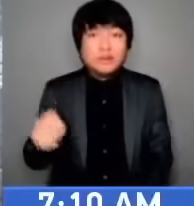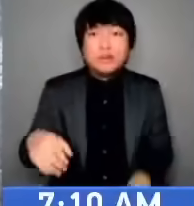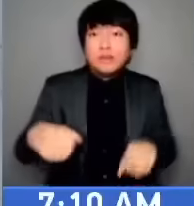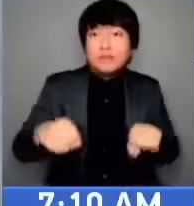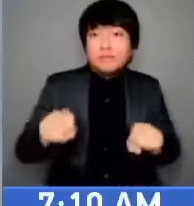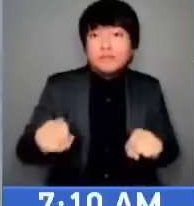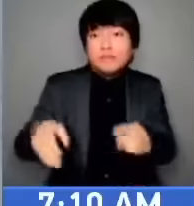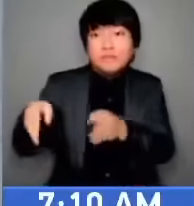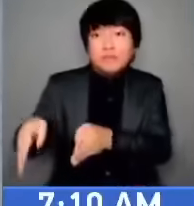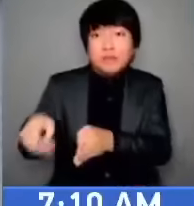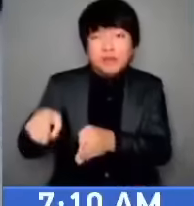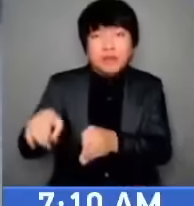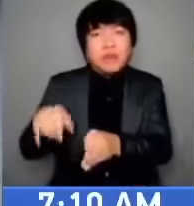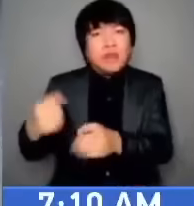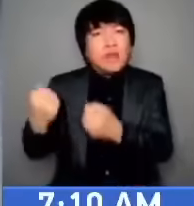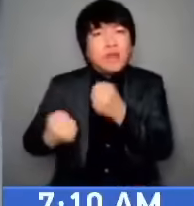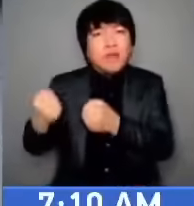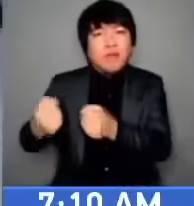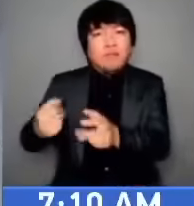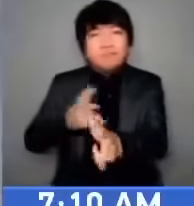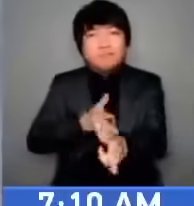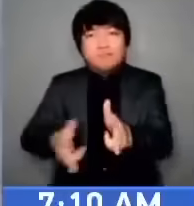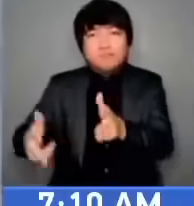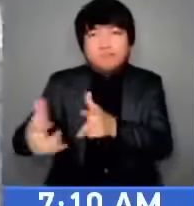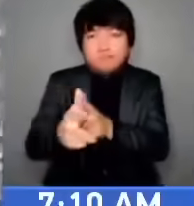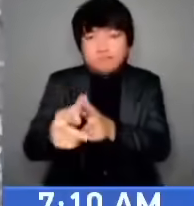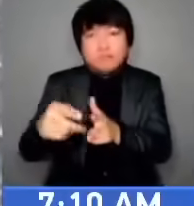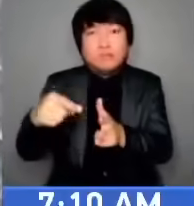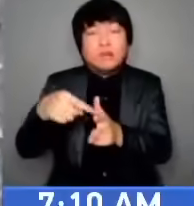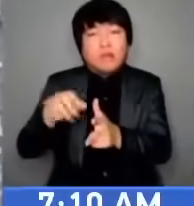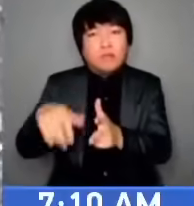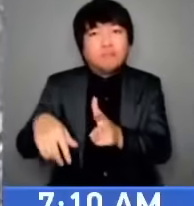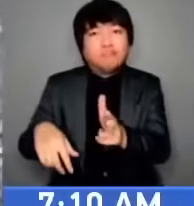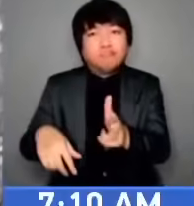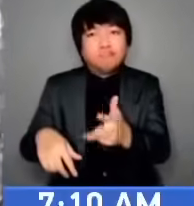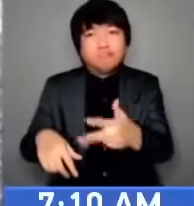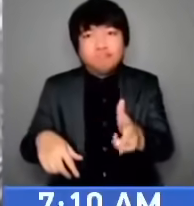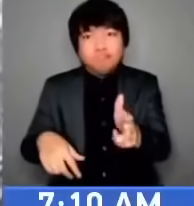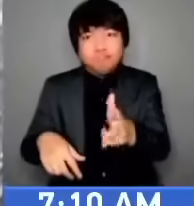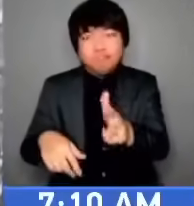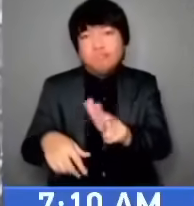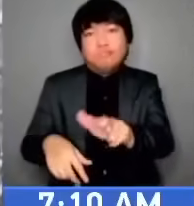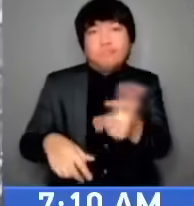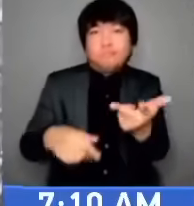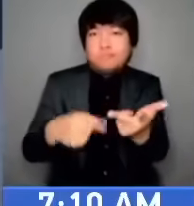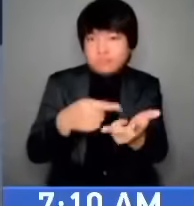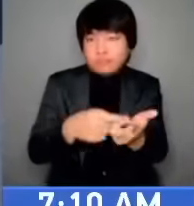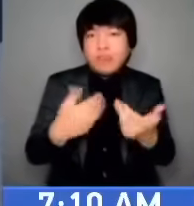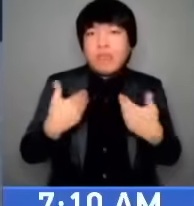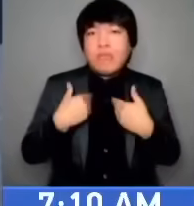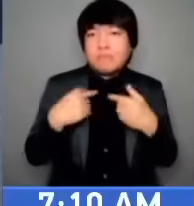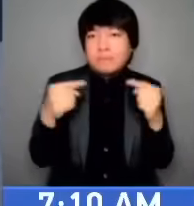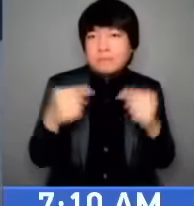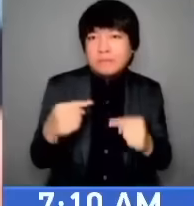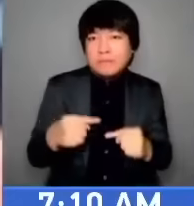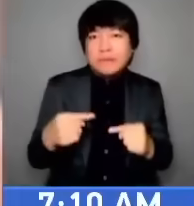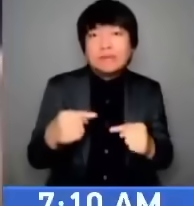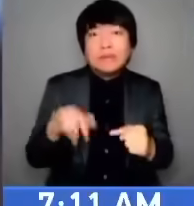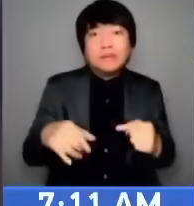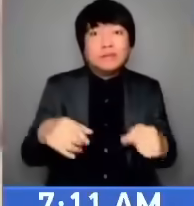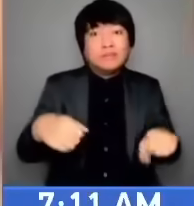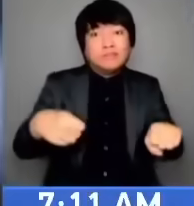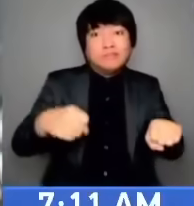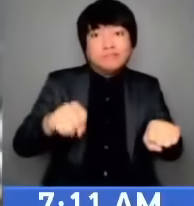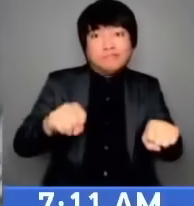nag-overtake. Nagpaikot-ikot pa ang tricycle hanggang sa tumaob ito. Nagtamo ng minor injuries ang tricycle driver at ang pasahero nito.